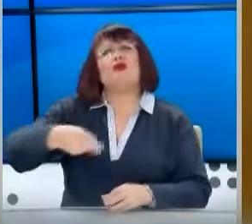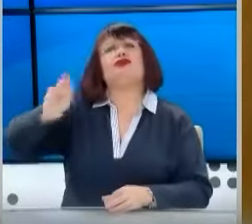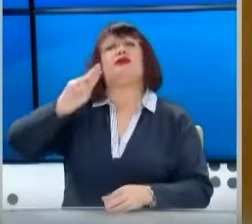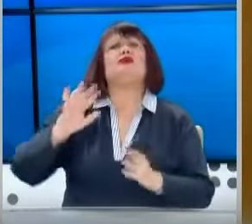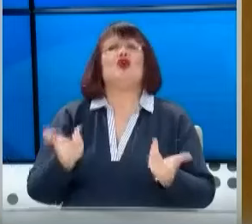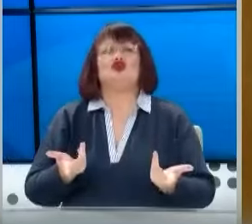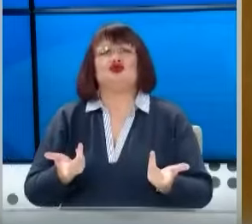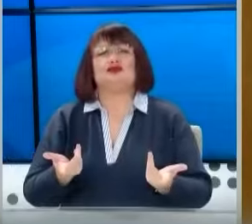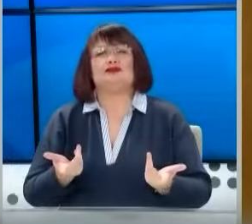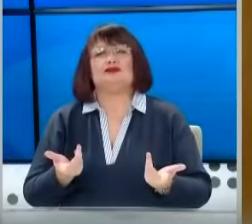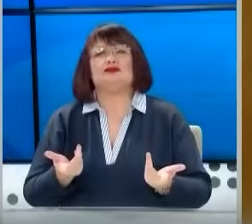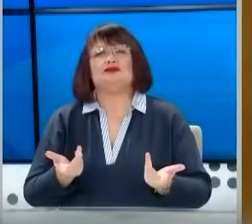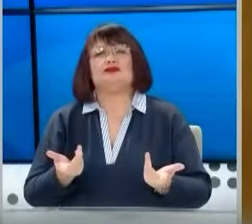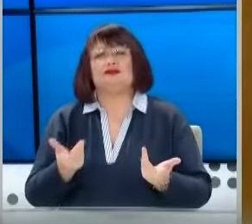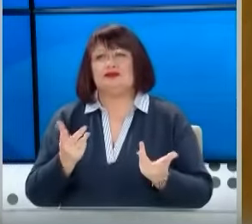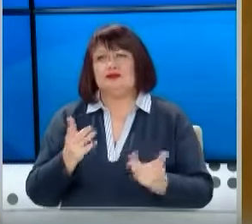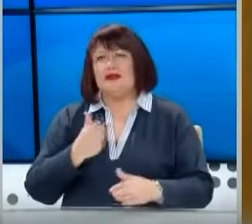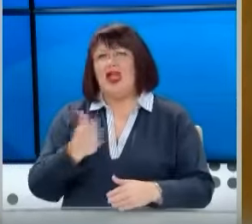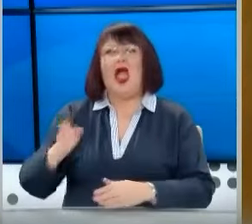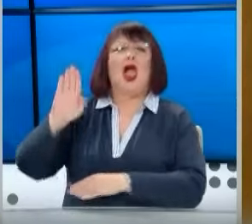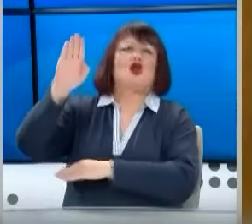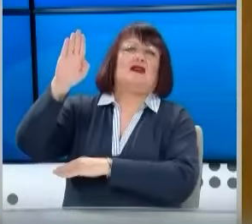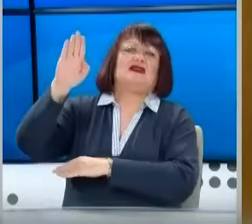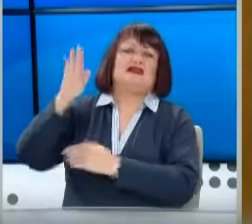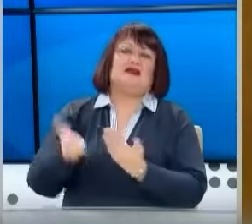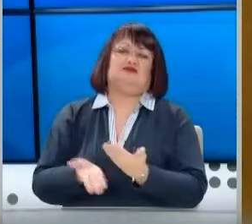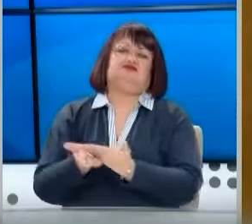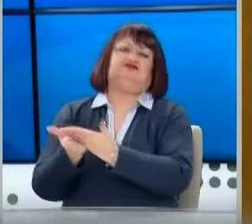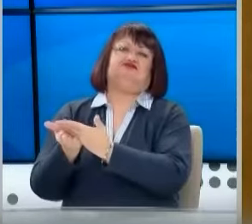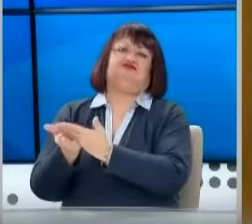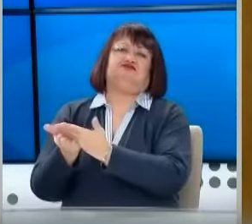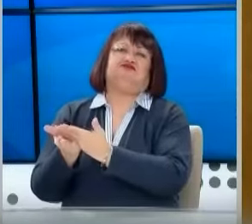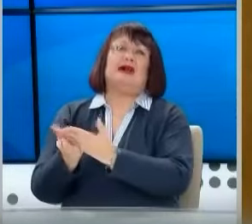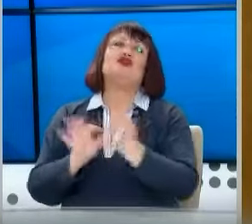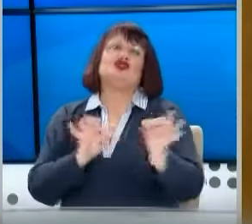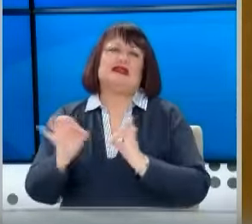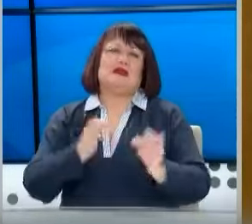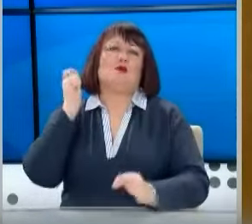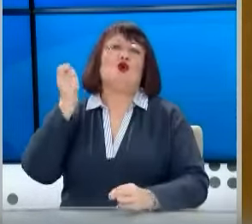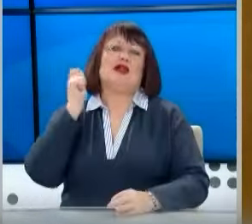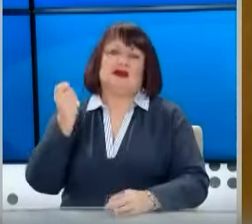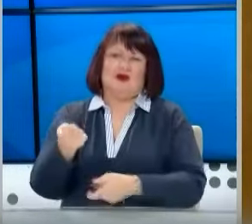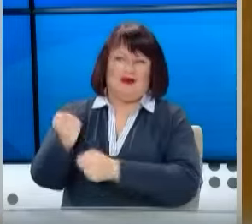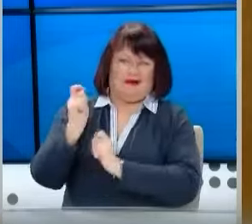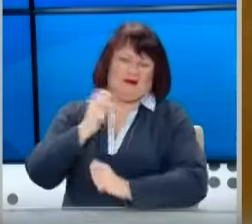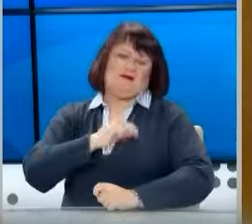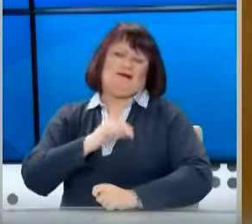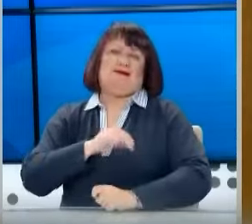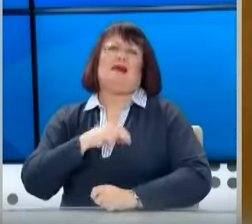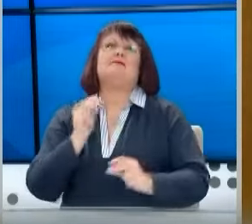ποσοστού. Τη στροφή προς την άκρα δεξιά. Αυτό είναι το πολιτικό σχέδιο πλέον της Νέας